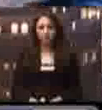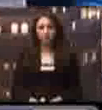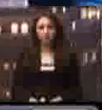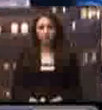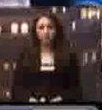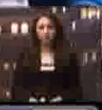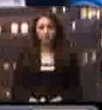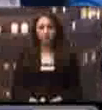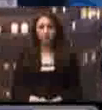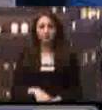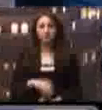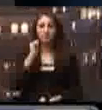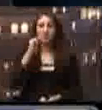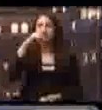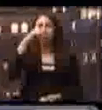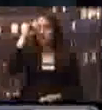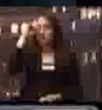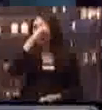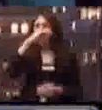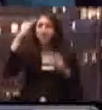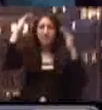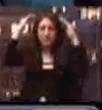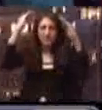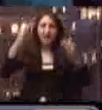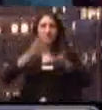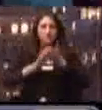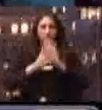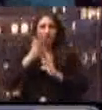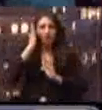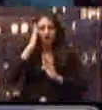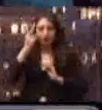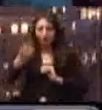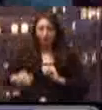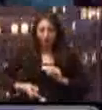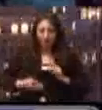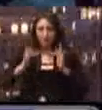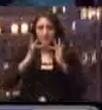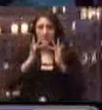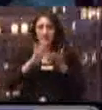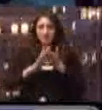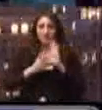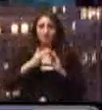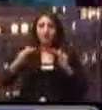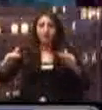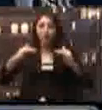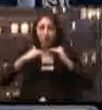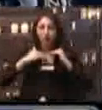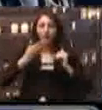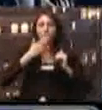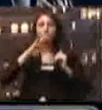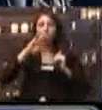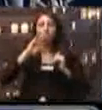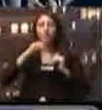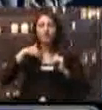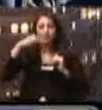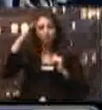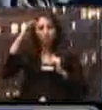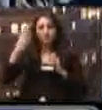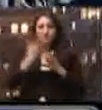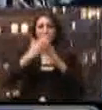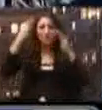جت وقتها في ناس عايشه اصلا من غير سقف ناس نايمه على الارض من غير سراي البطاطين دي فعلا جت في وقتها والله